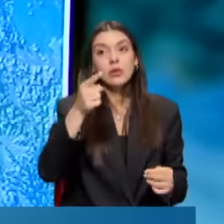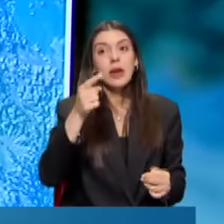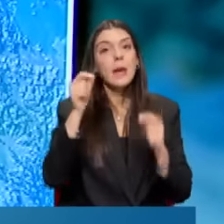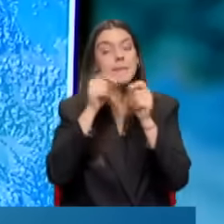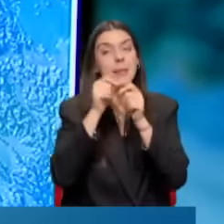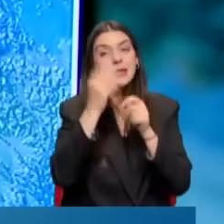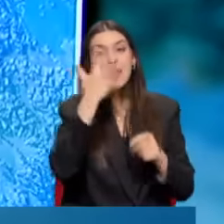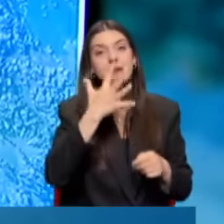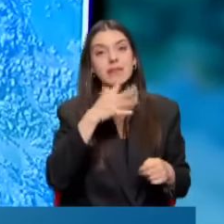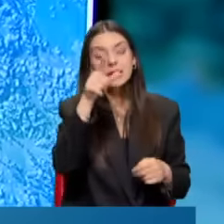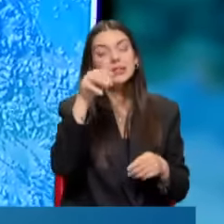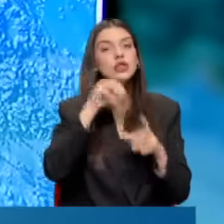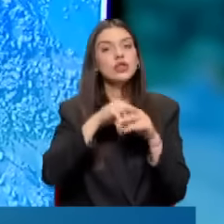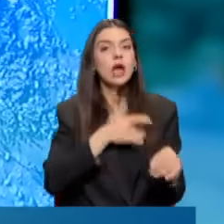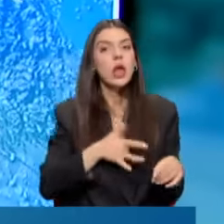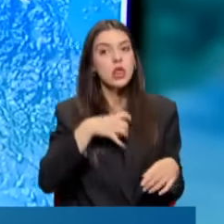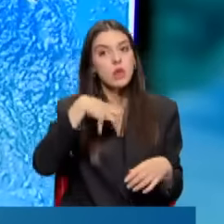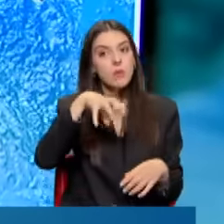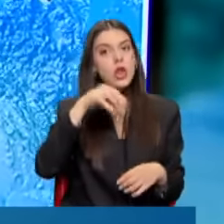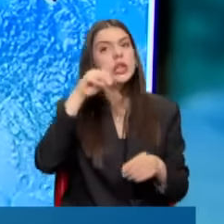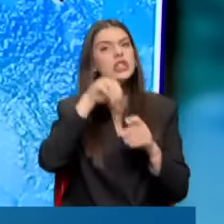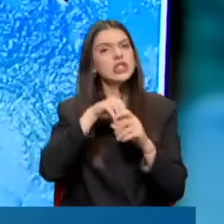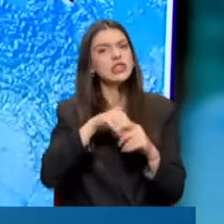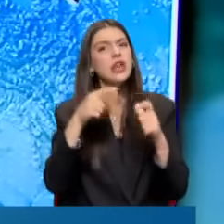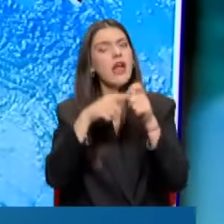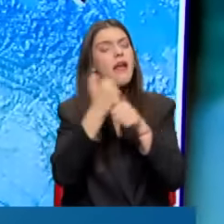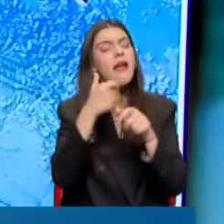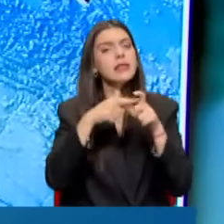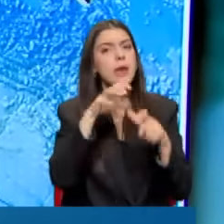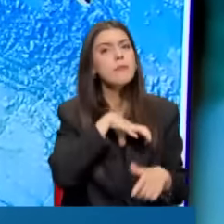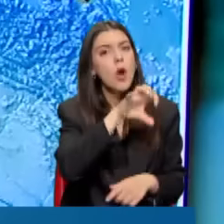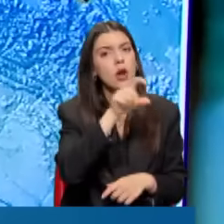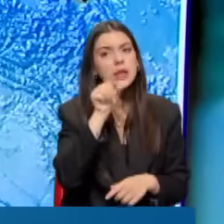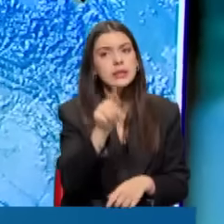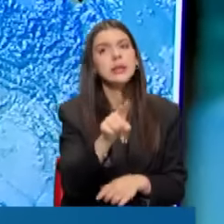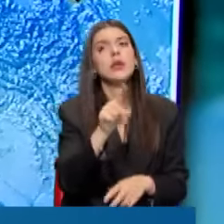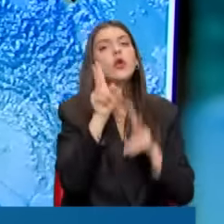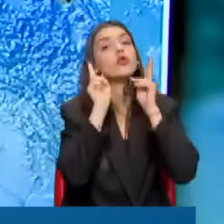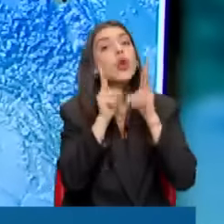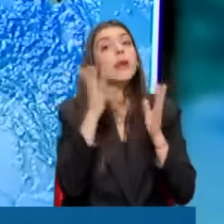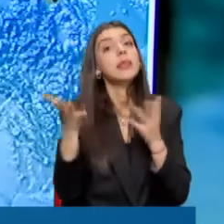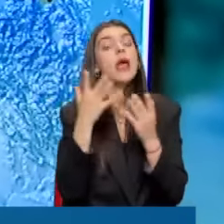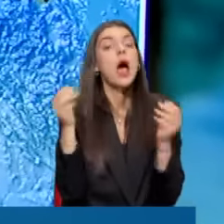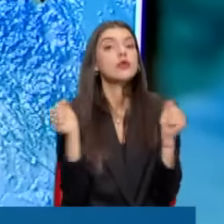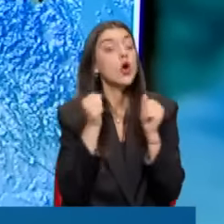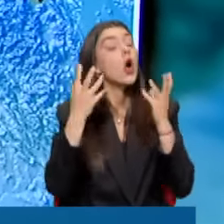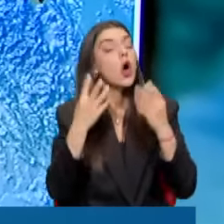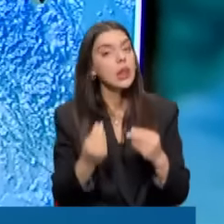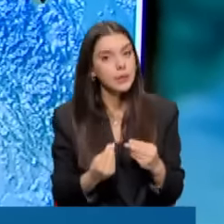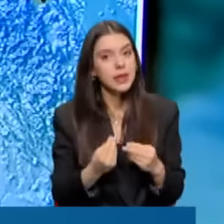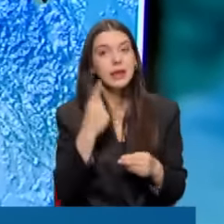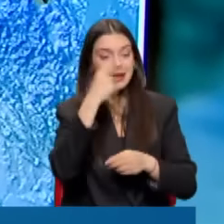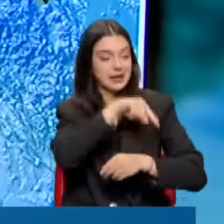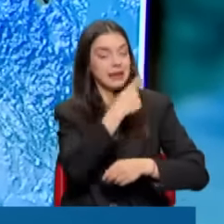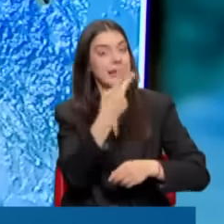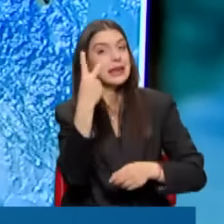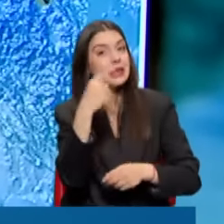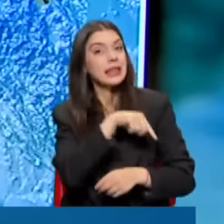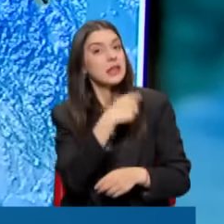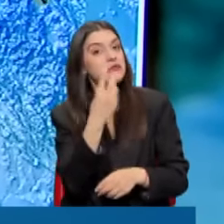kesimleri gerek İç Anadolu Bölgesi gerekse iç Ege Eee Normalden daha serin olabilir yine birkaç derece Daha